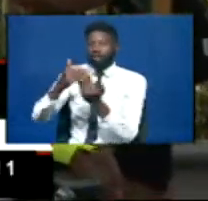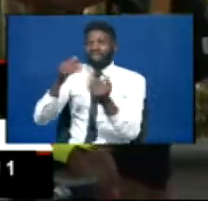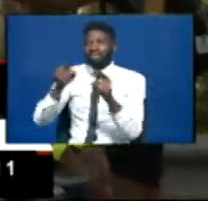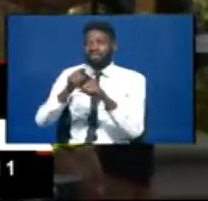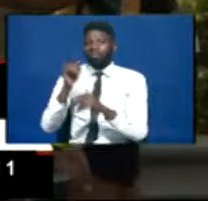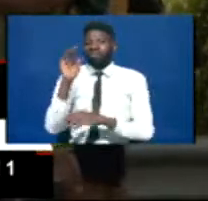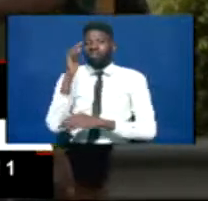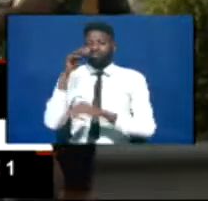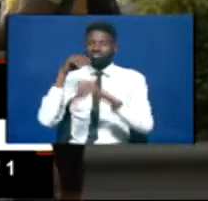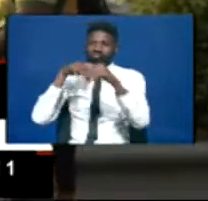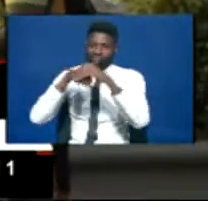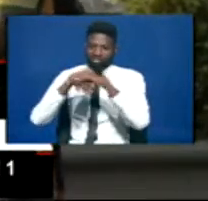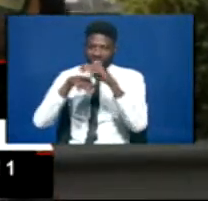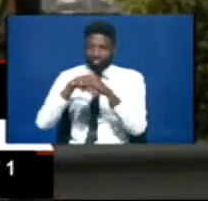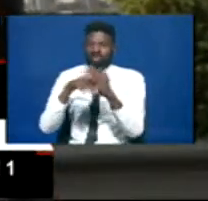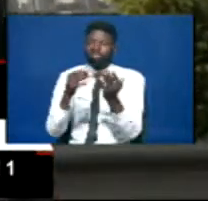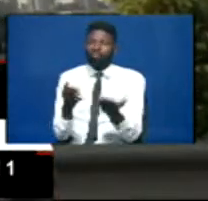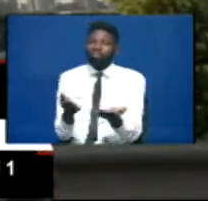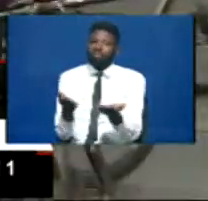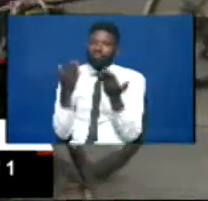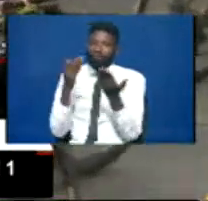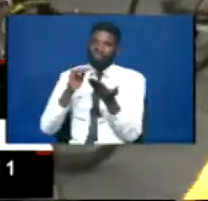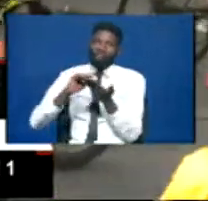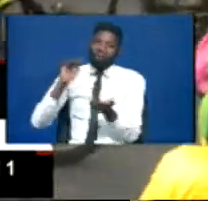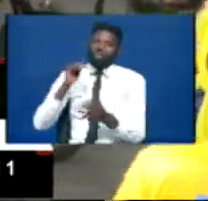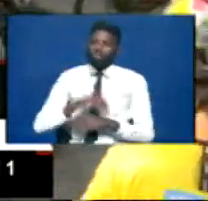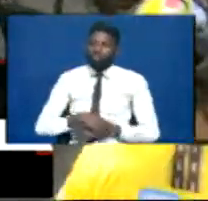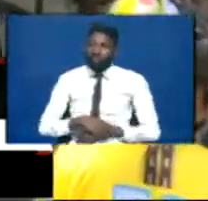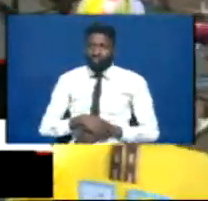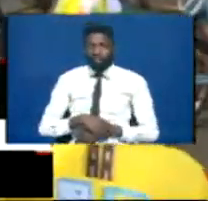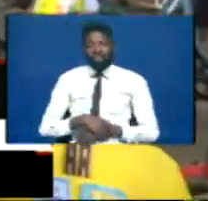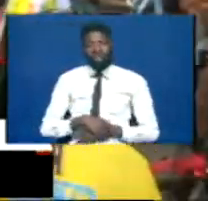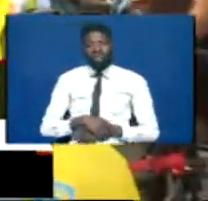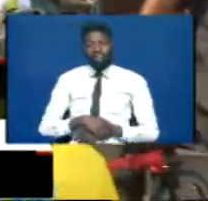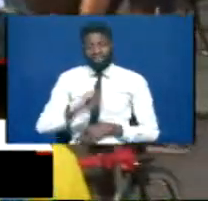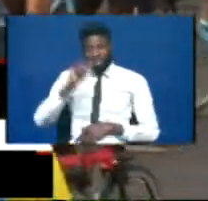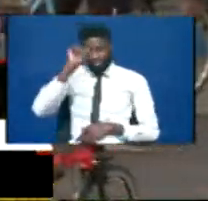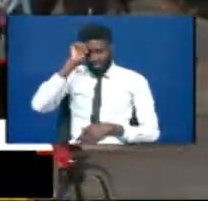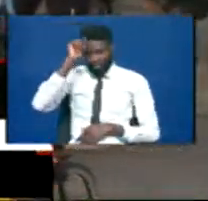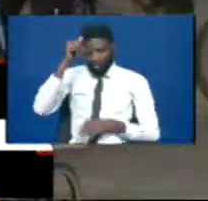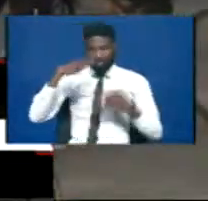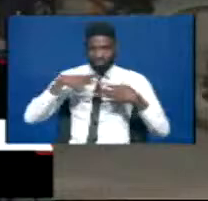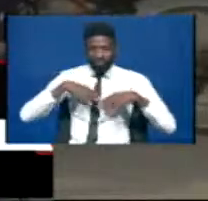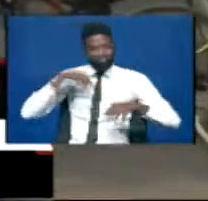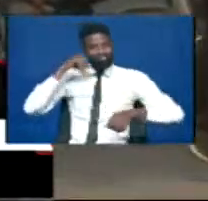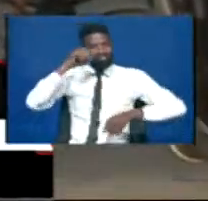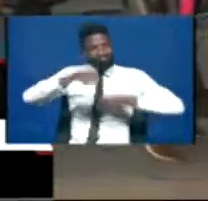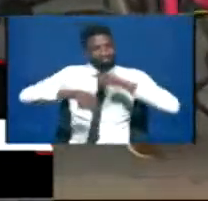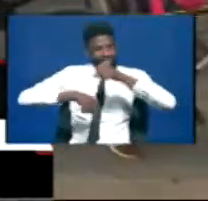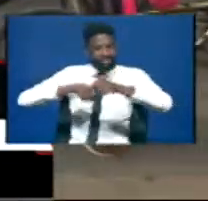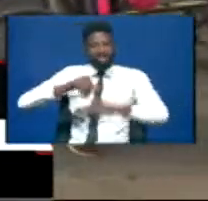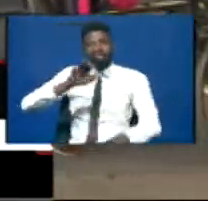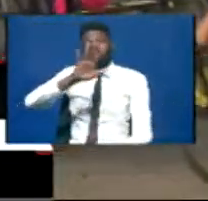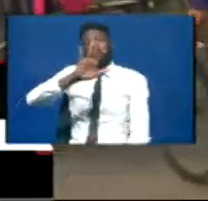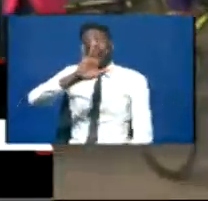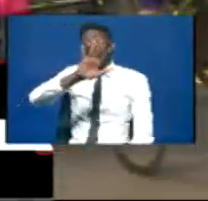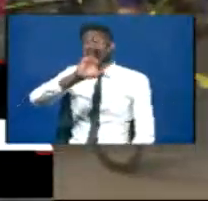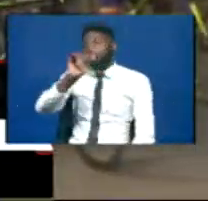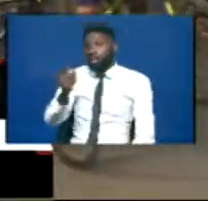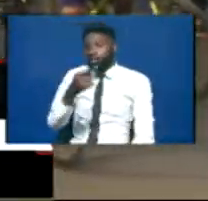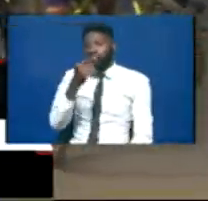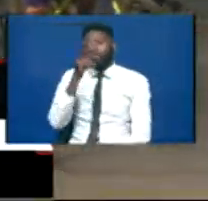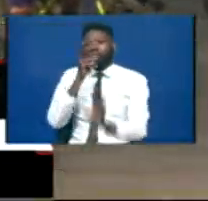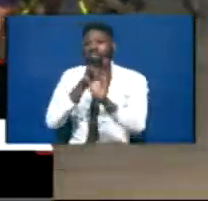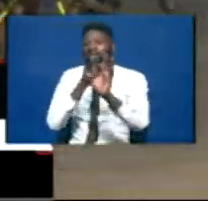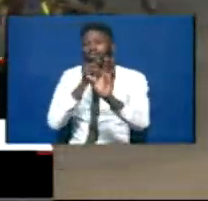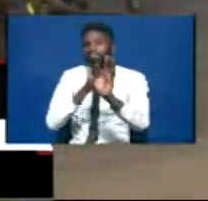Good morning, Mumbai. Na nchini India, zaidi ya waendeshaji baiskeli 5,000 walishiriki mbio za baiskeli zilizoandaliwa na